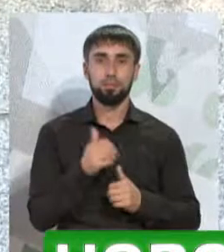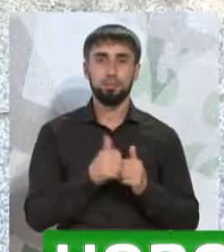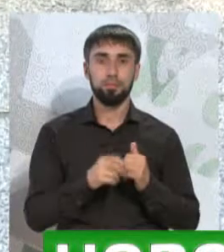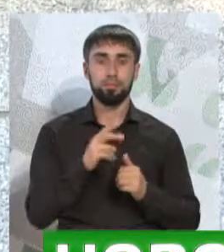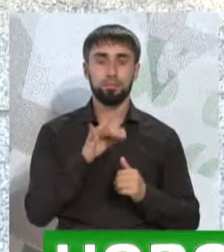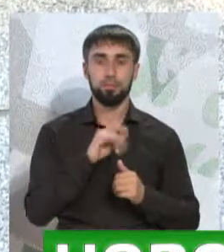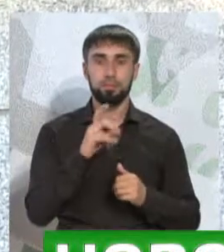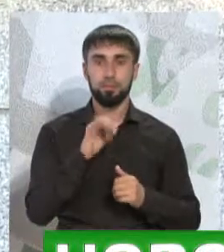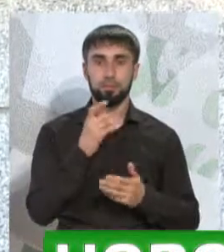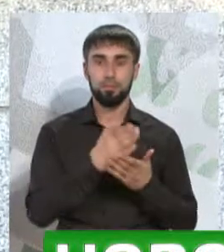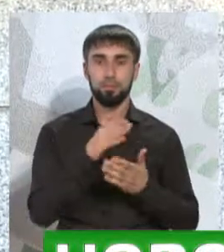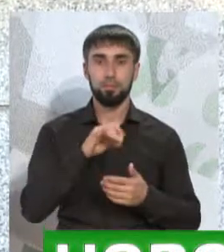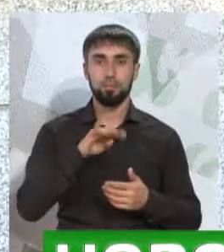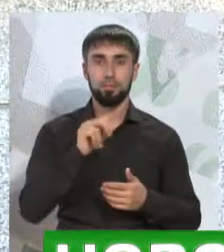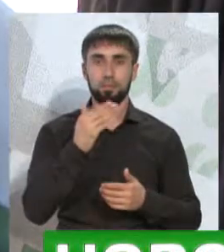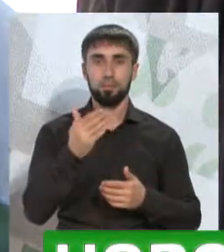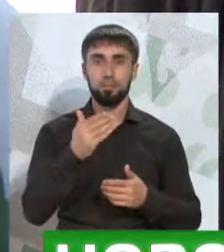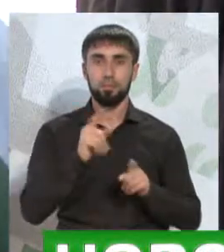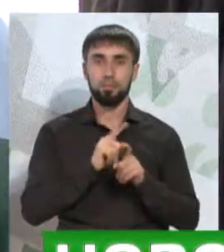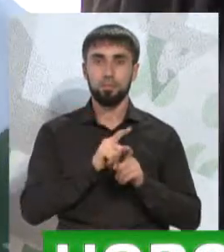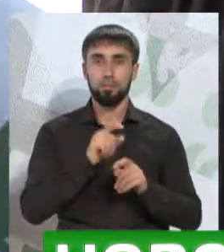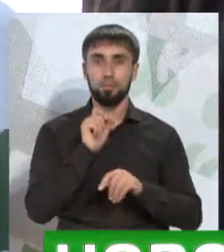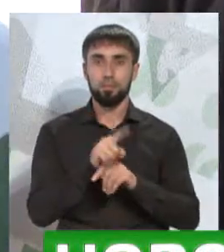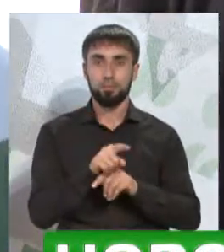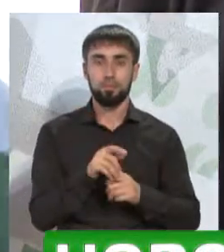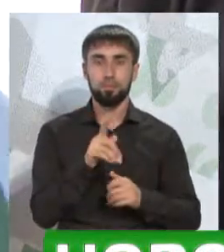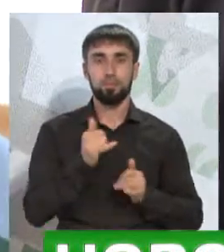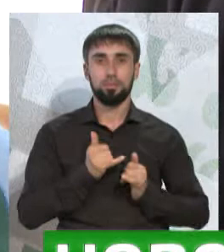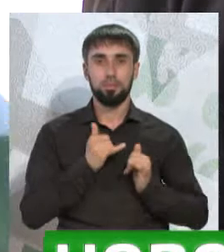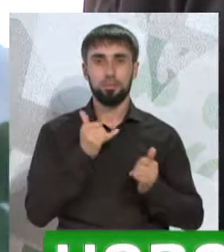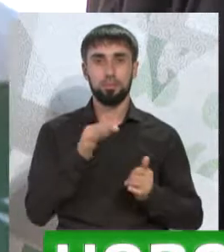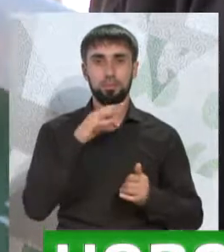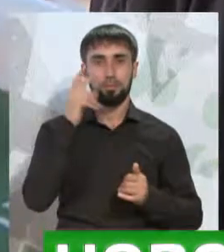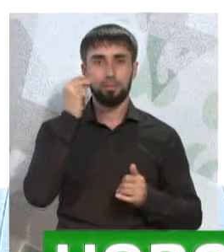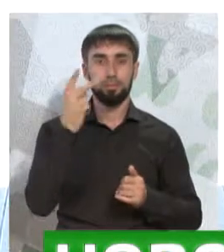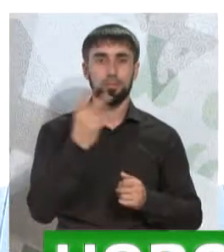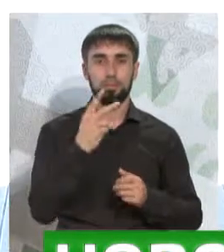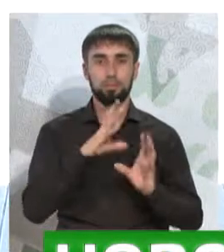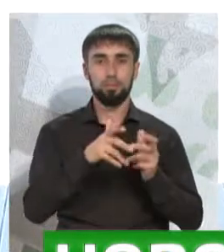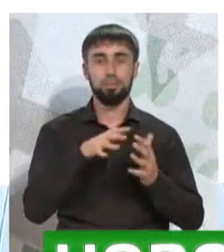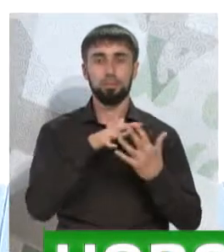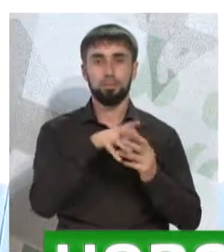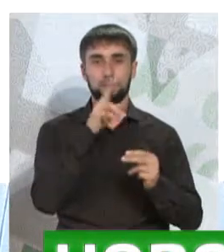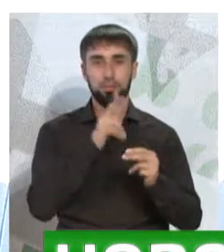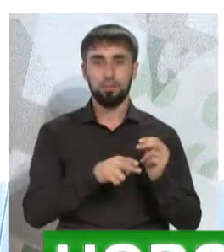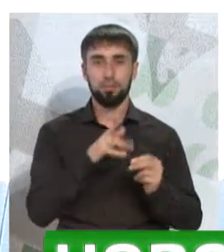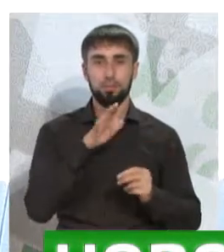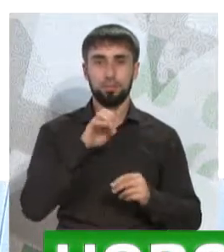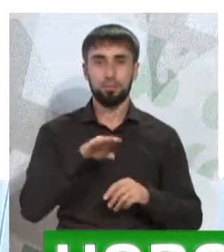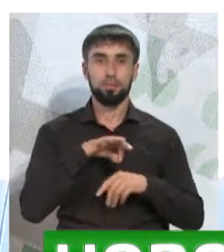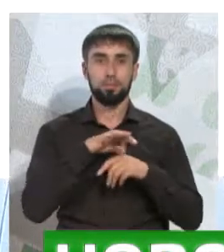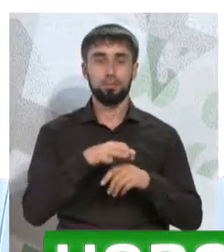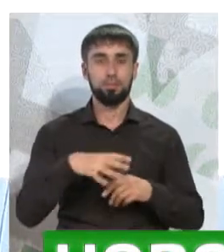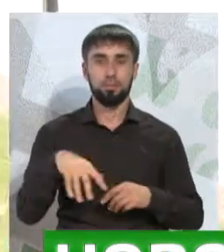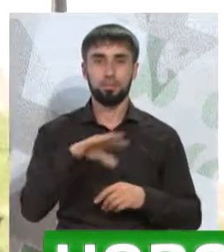них имеет свою тематику, подходящую под задание. Акцию приурочили ко дню окончания Второй мировой войны. Квест проходит во всех